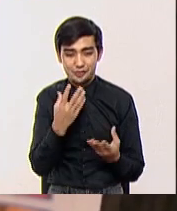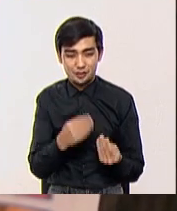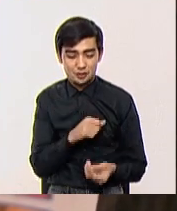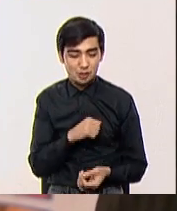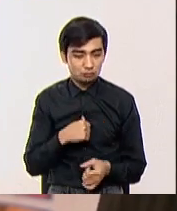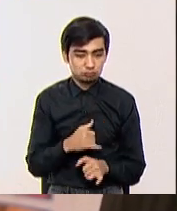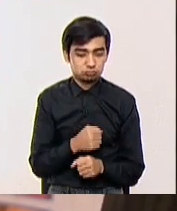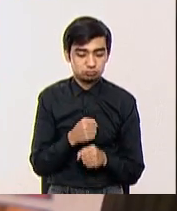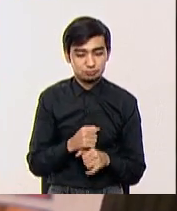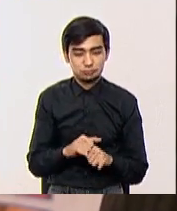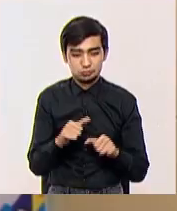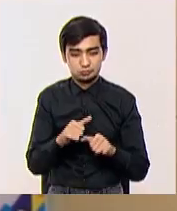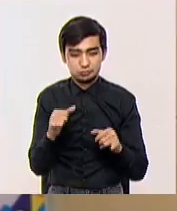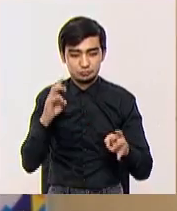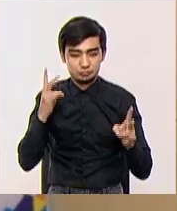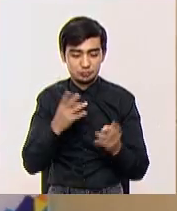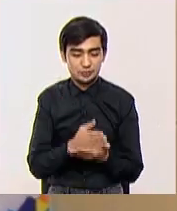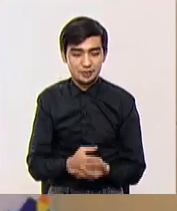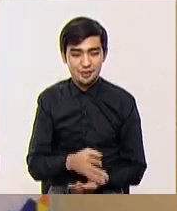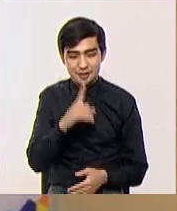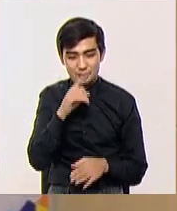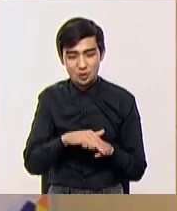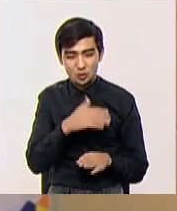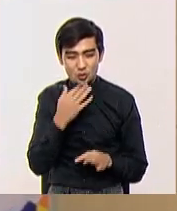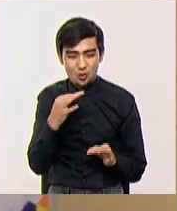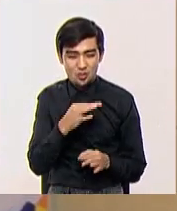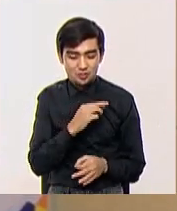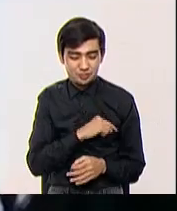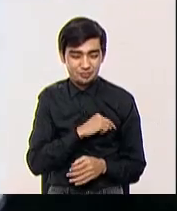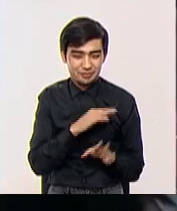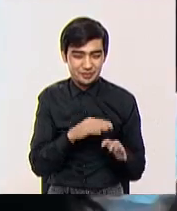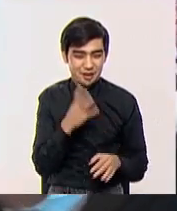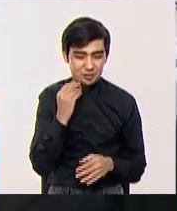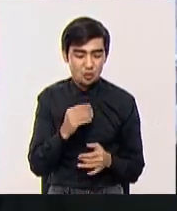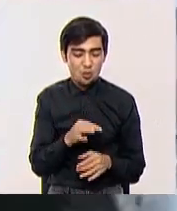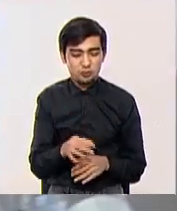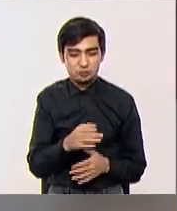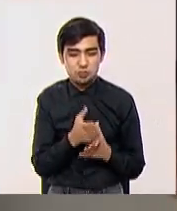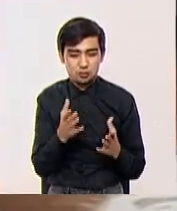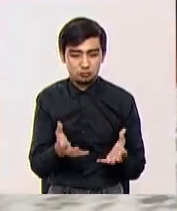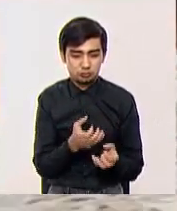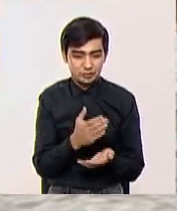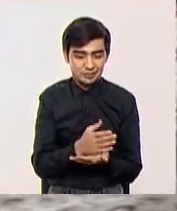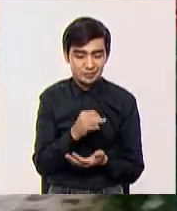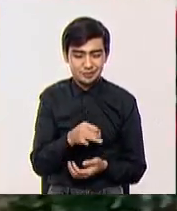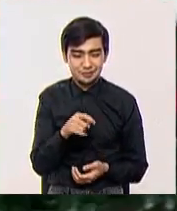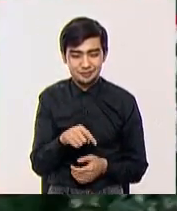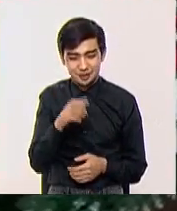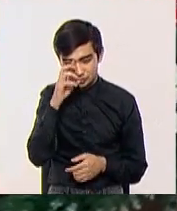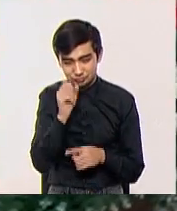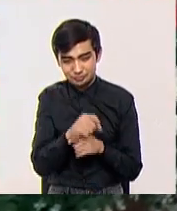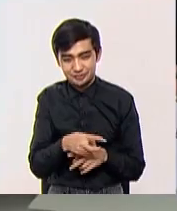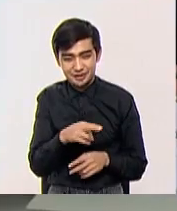өрісін кеңейтіп жұмыстарымен танылып жатыр. Үкіметтік емес ұйымдарға Алматы облысында қолдау көп. Мәселен, биыл мемлекеттік әлеуметтік тапсырыс